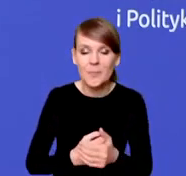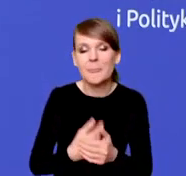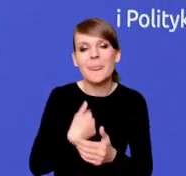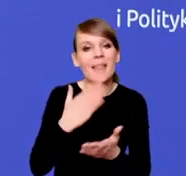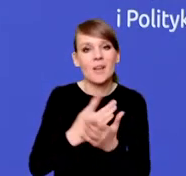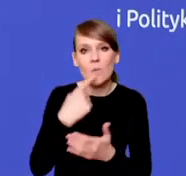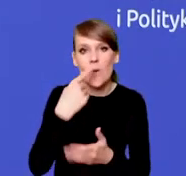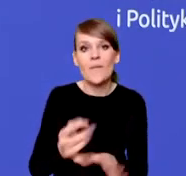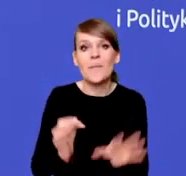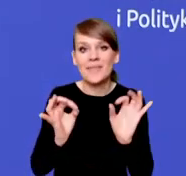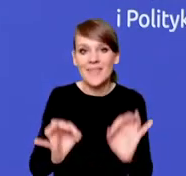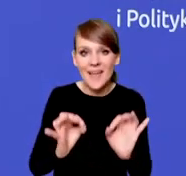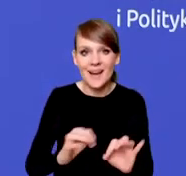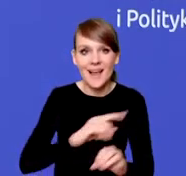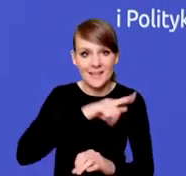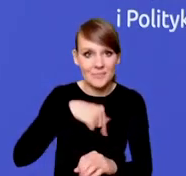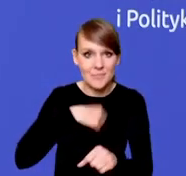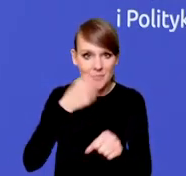aktualnie pracujemy